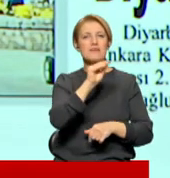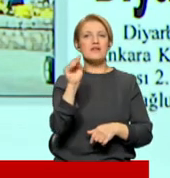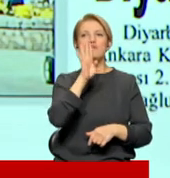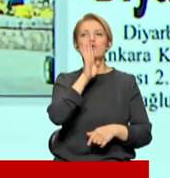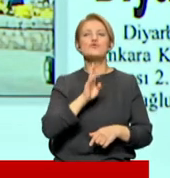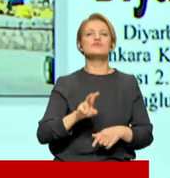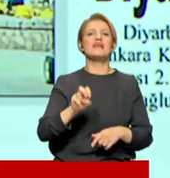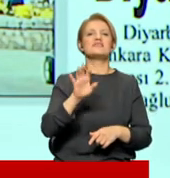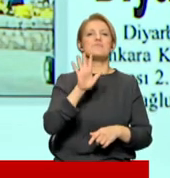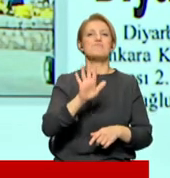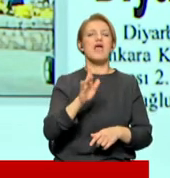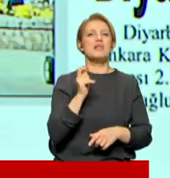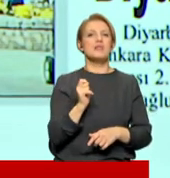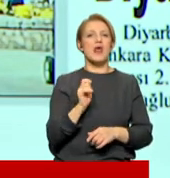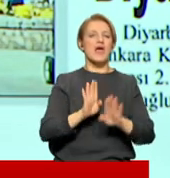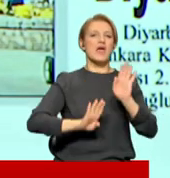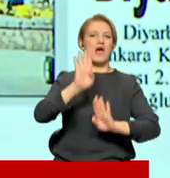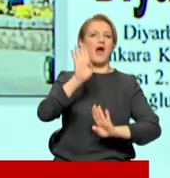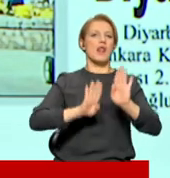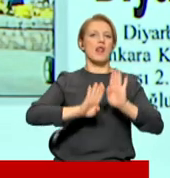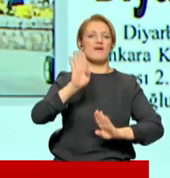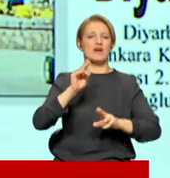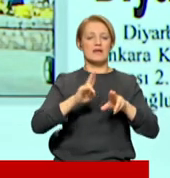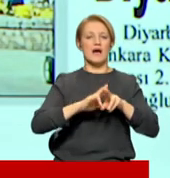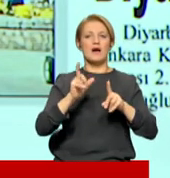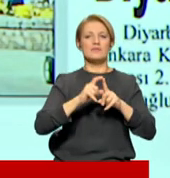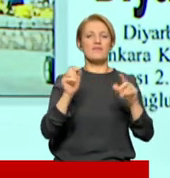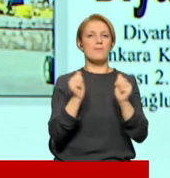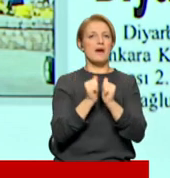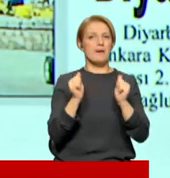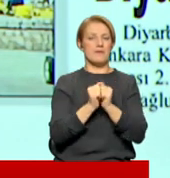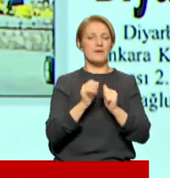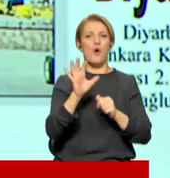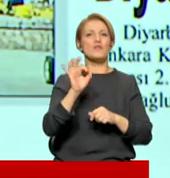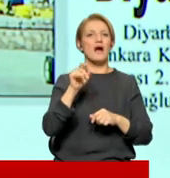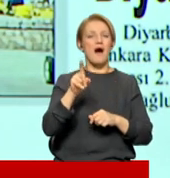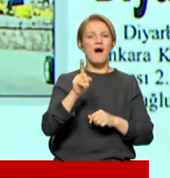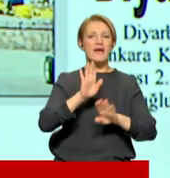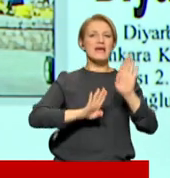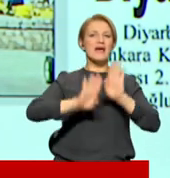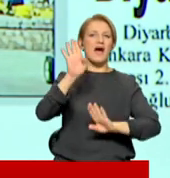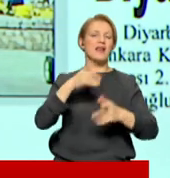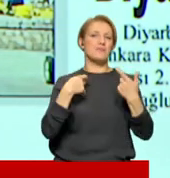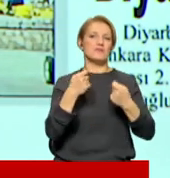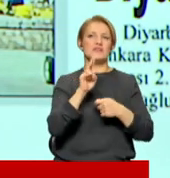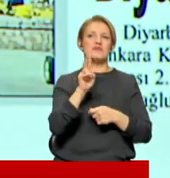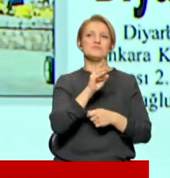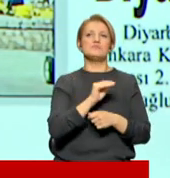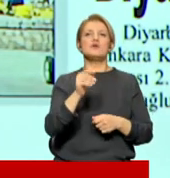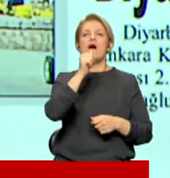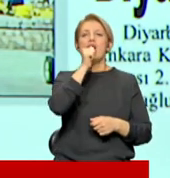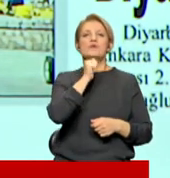485 bin liraya ihale edildi KDV ile birlikte otogarın ihale maliyeti 20 milyon